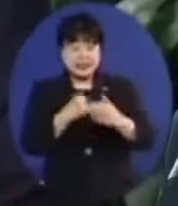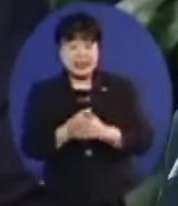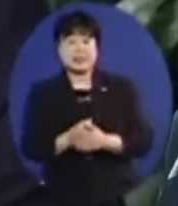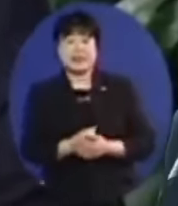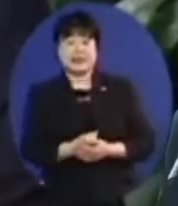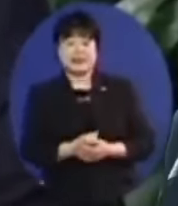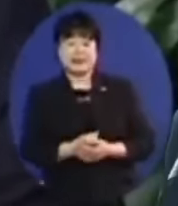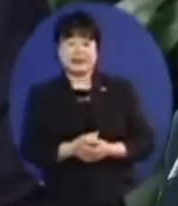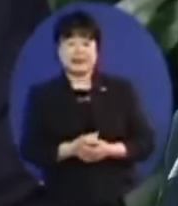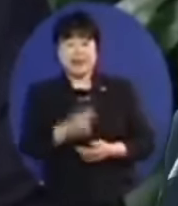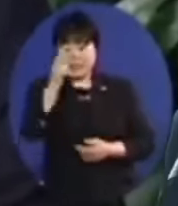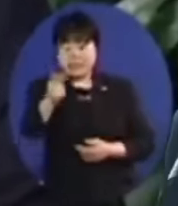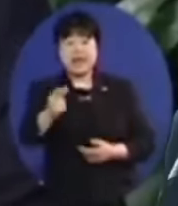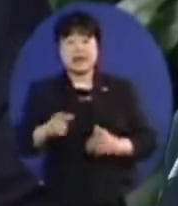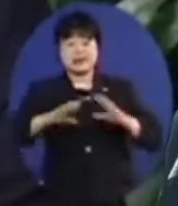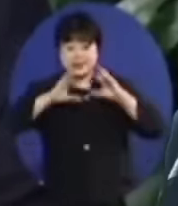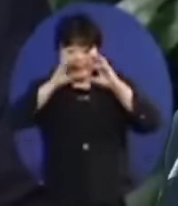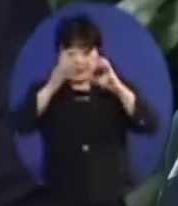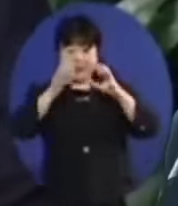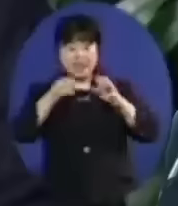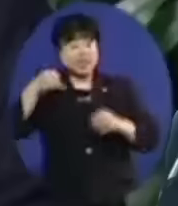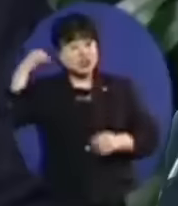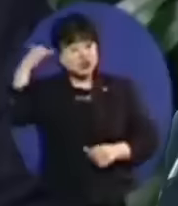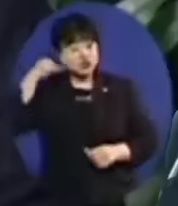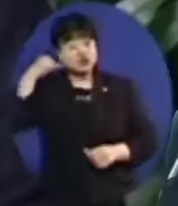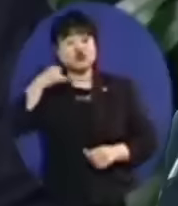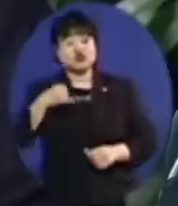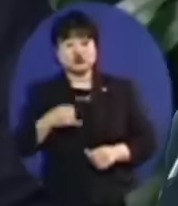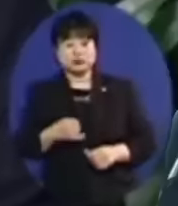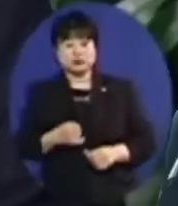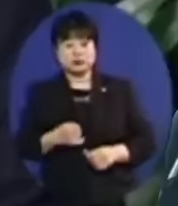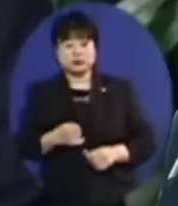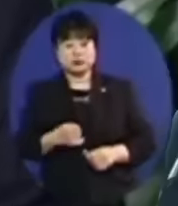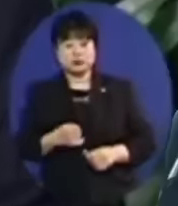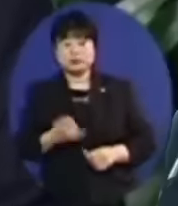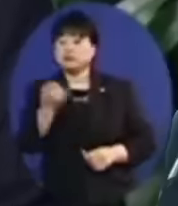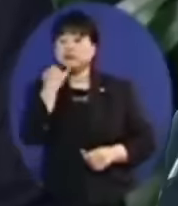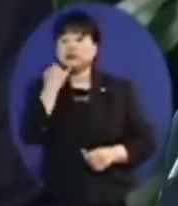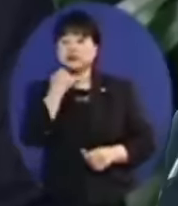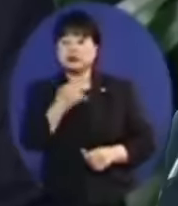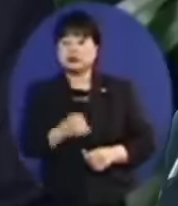저렇게 강대한 중국을 머리 위에 이고 있어도 겁날 것 없습니다.